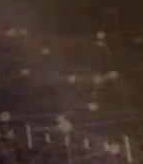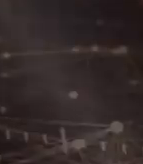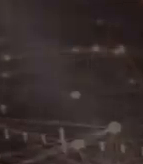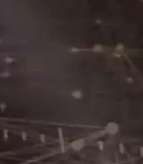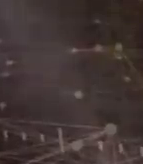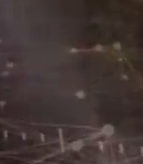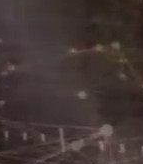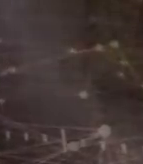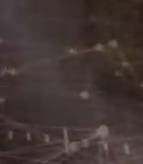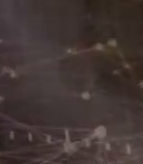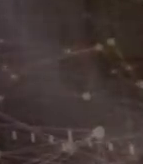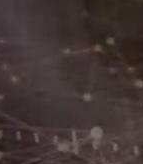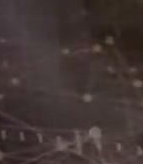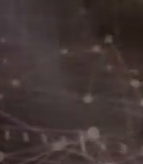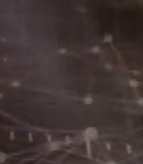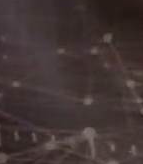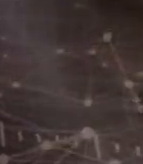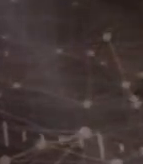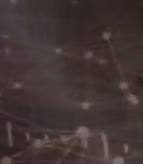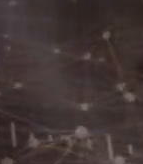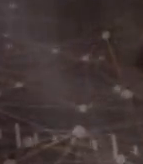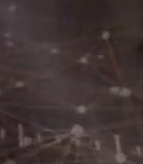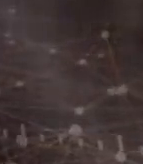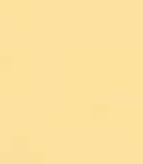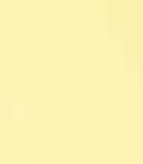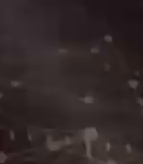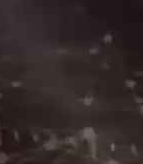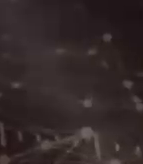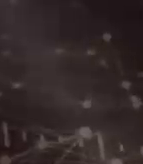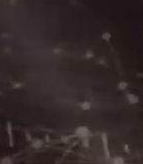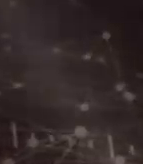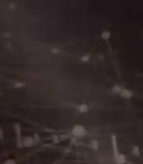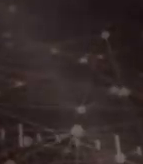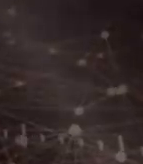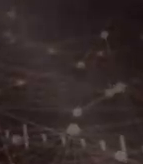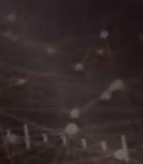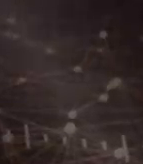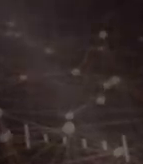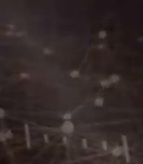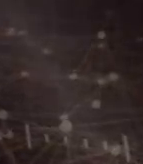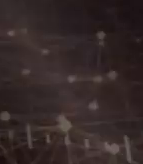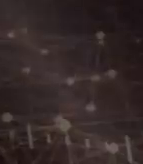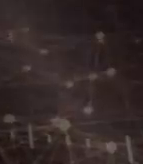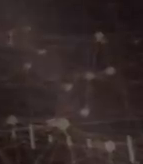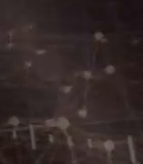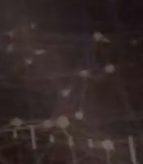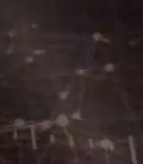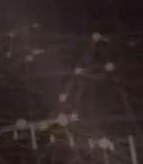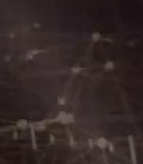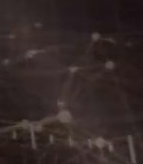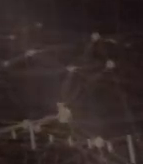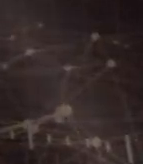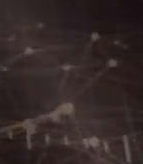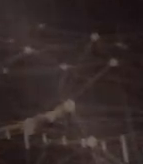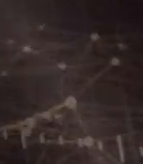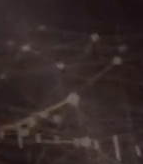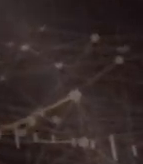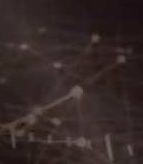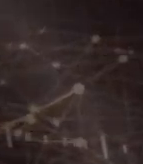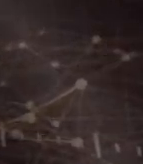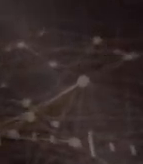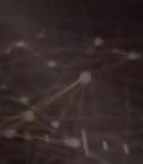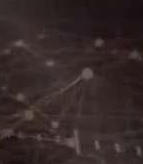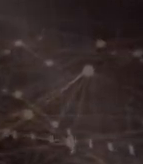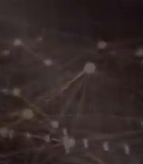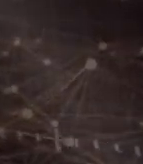tukuraw si lesbian pati na sa inuupahan niyang bahay. John Perel, gusto ko nang lumayas ka dyan sa apartment na inuupahan ko.